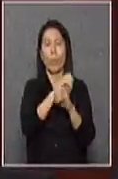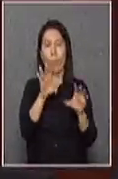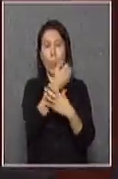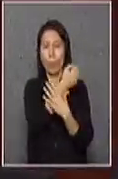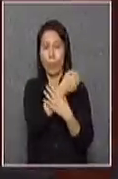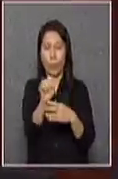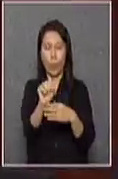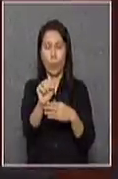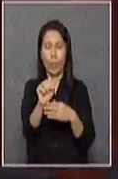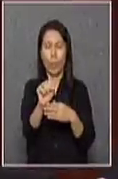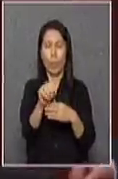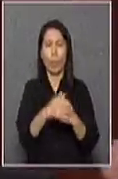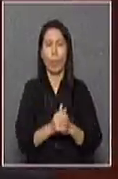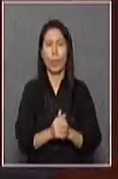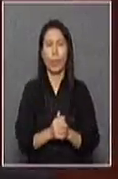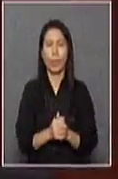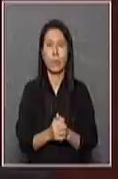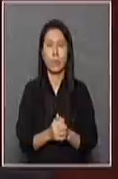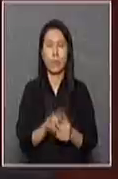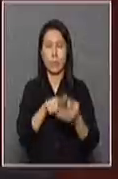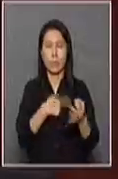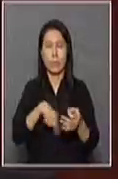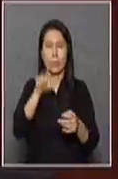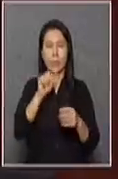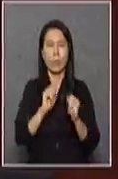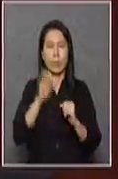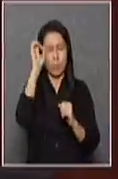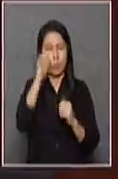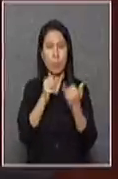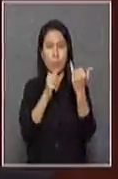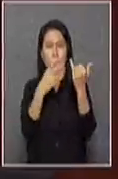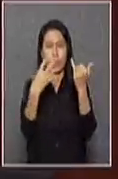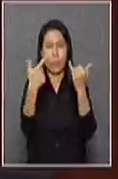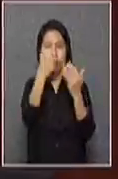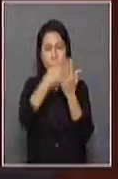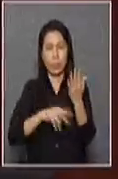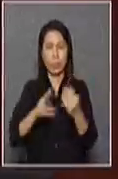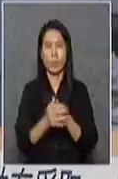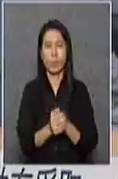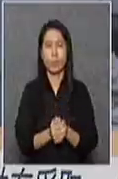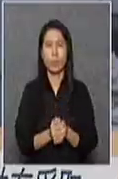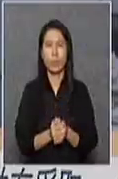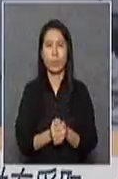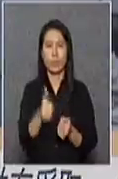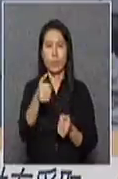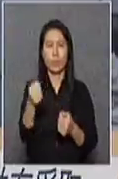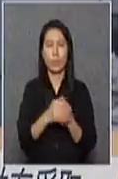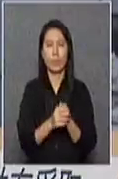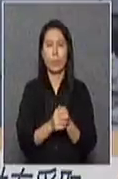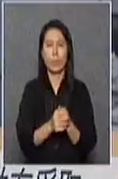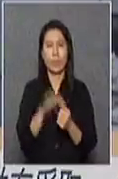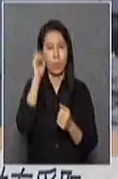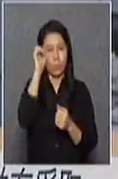案被否決。梁國雄議員，請你動議第648項修正案。 多謝主席，我動